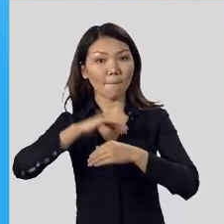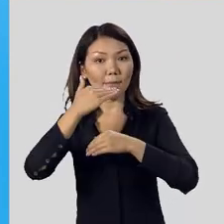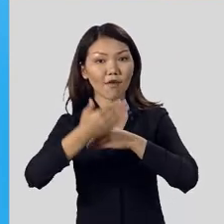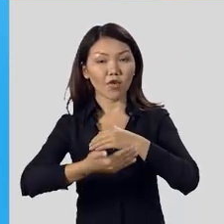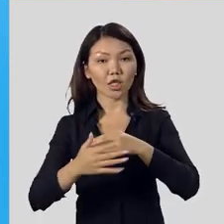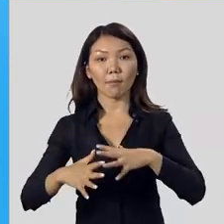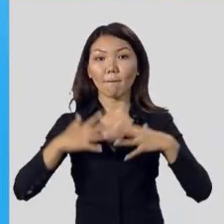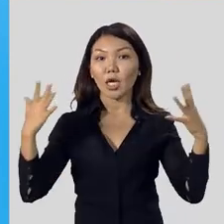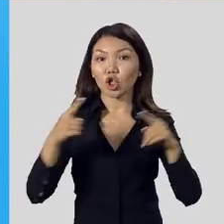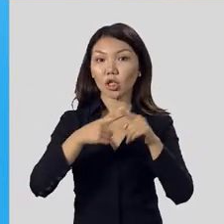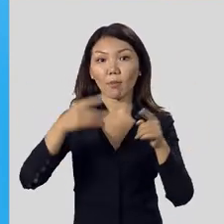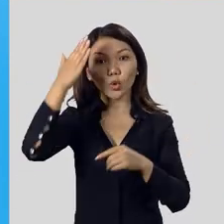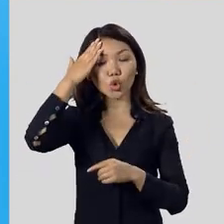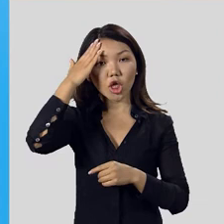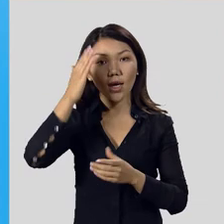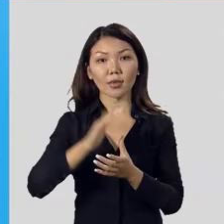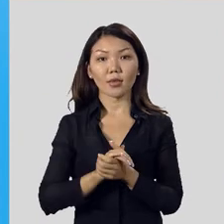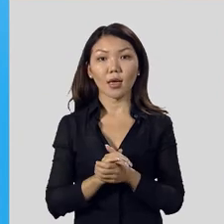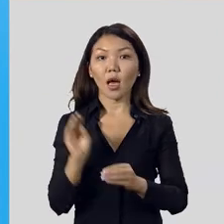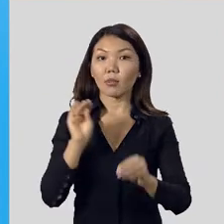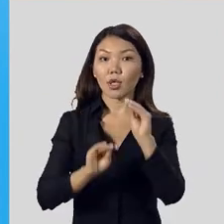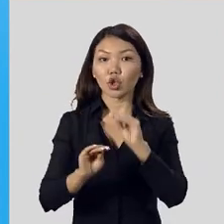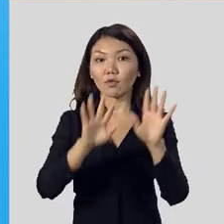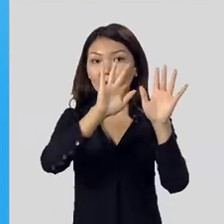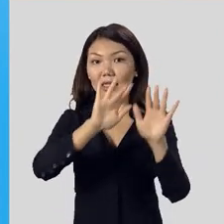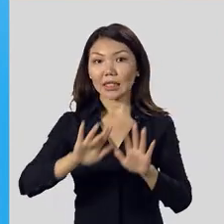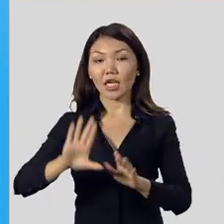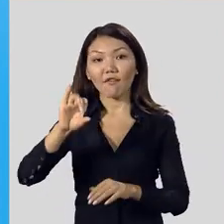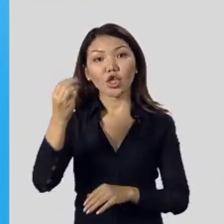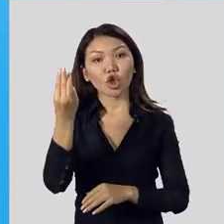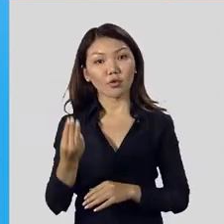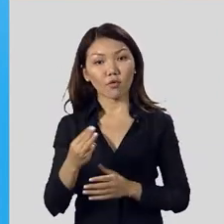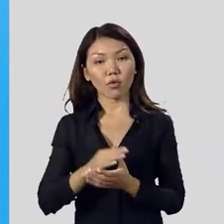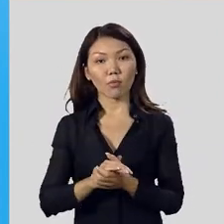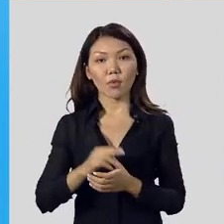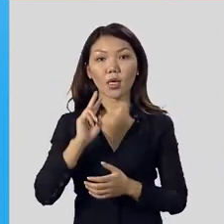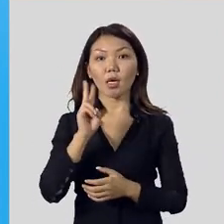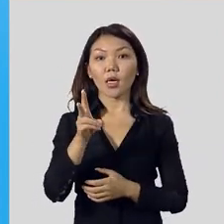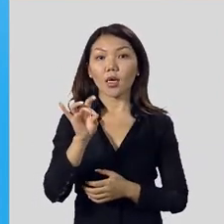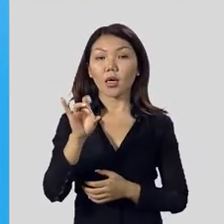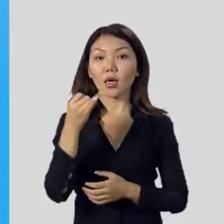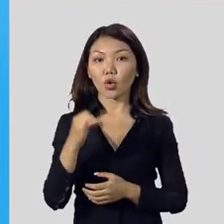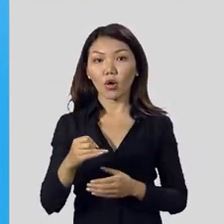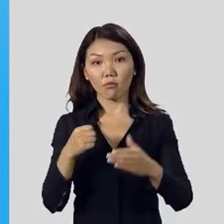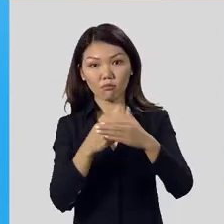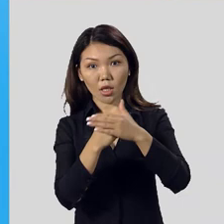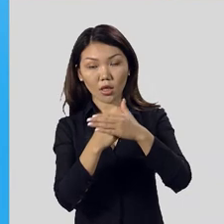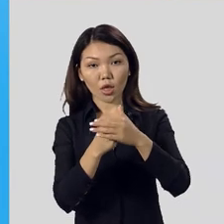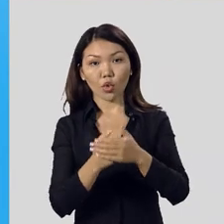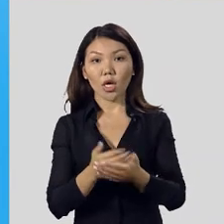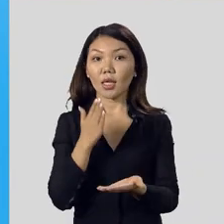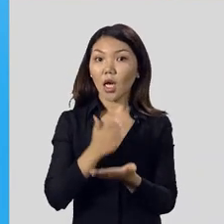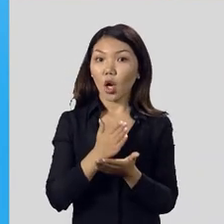Поверхность больших полушарий образована серым веществом – корой, под которой